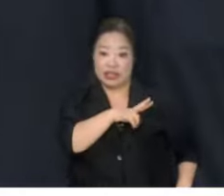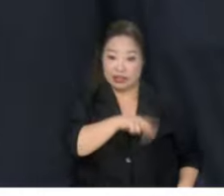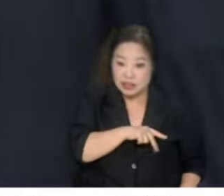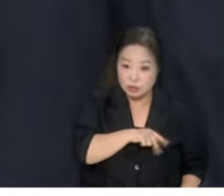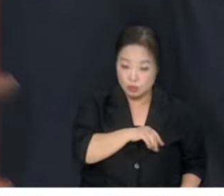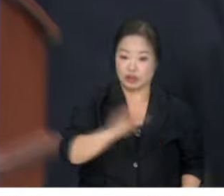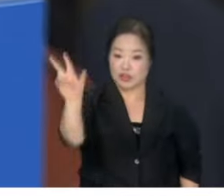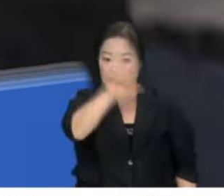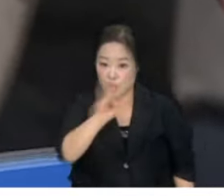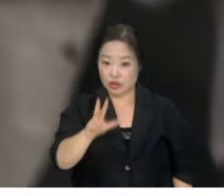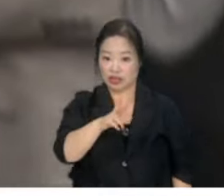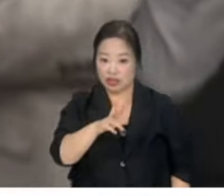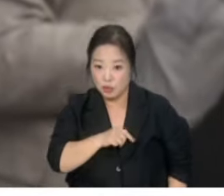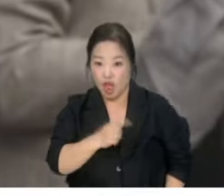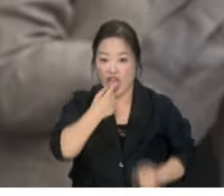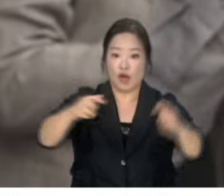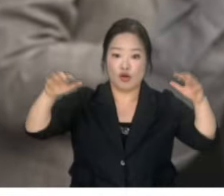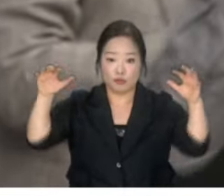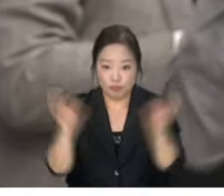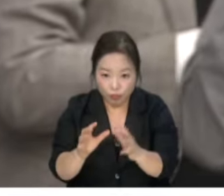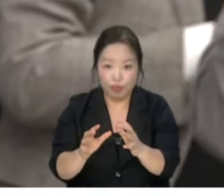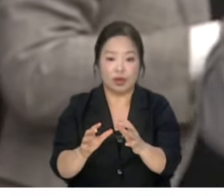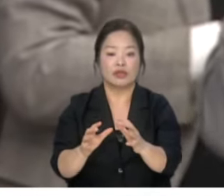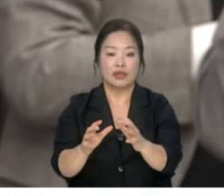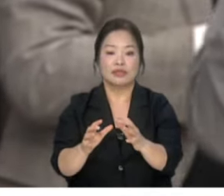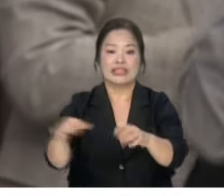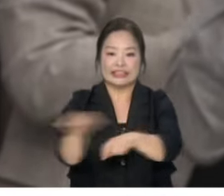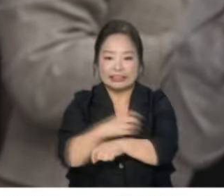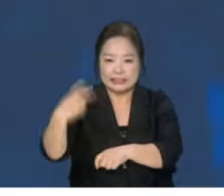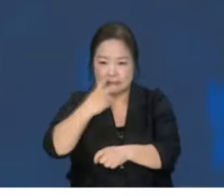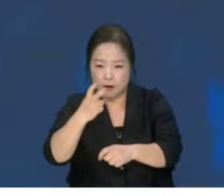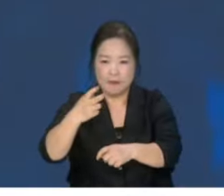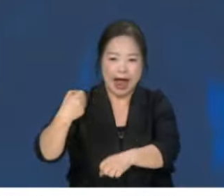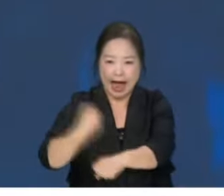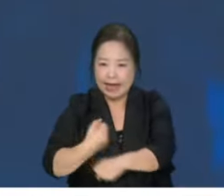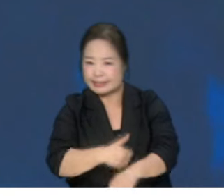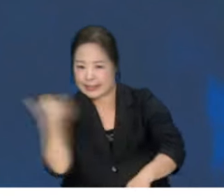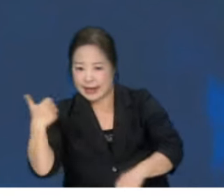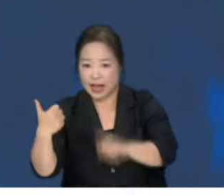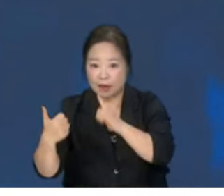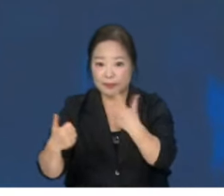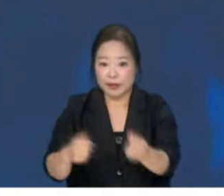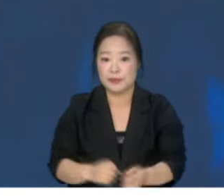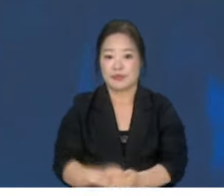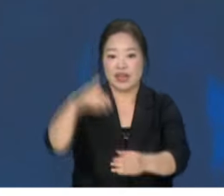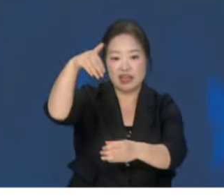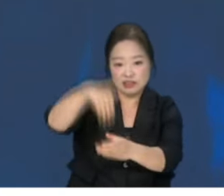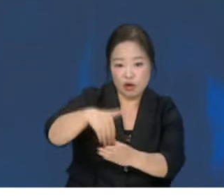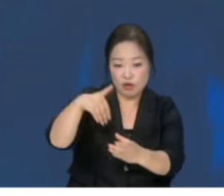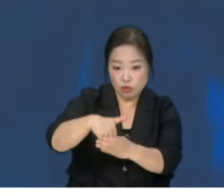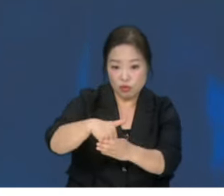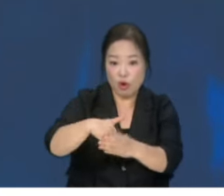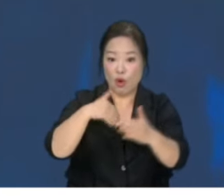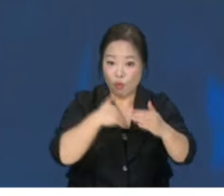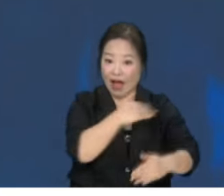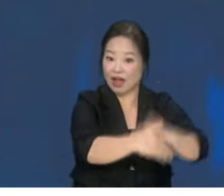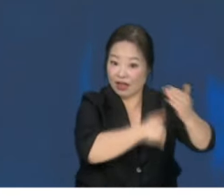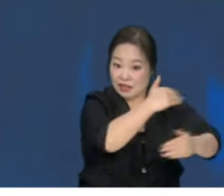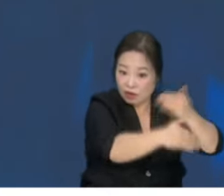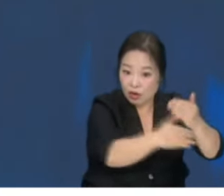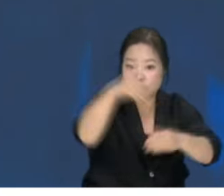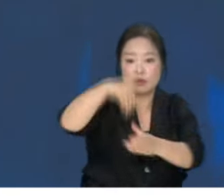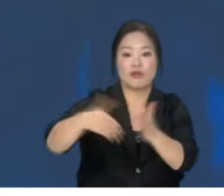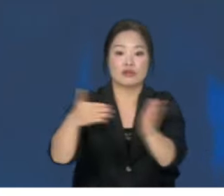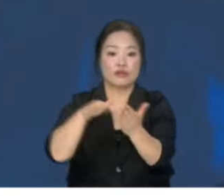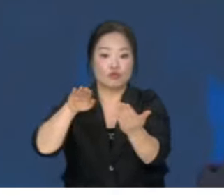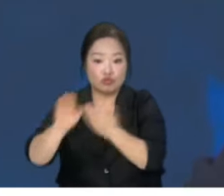열고 특검 추진에 더욱 힘쓰기로 뜻을 모았습니다. 선거 과정, 또 선거가 끝난 후